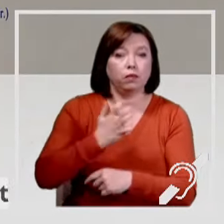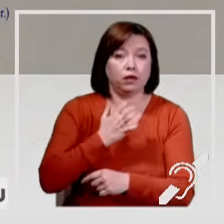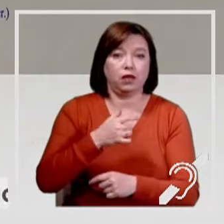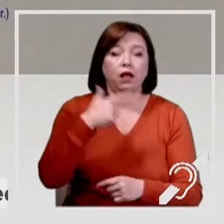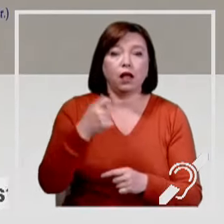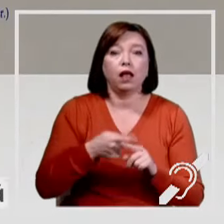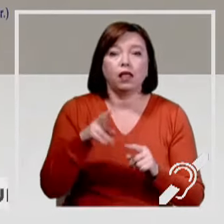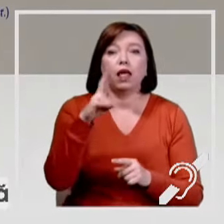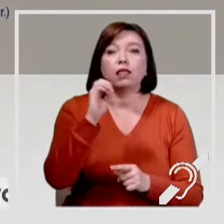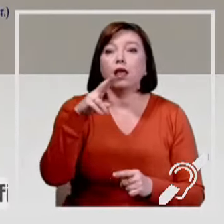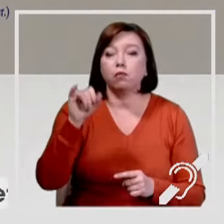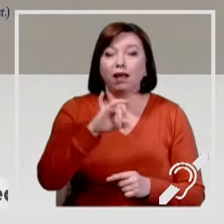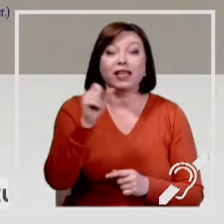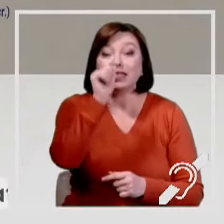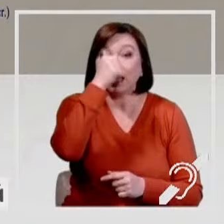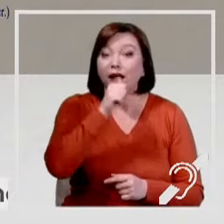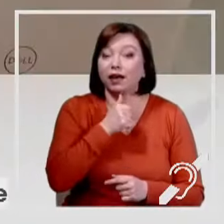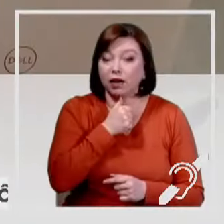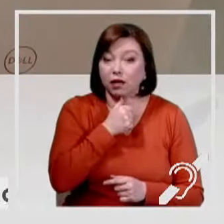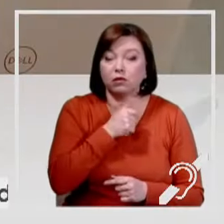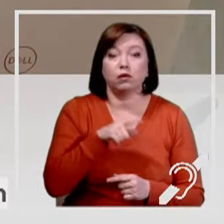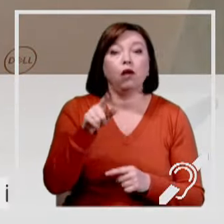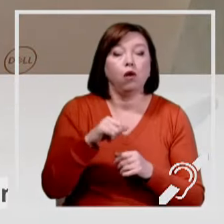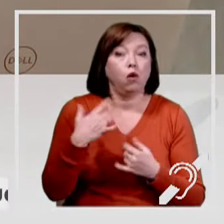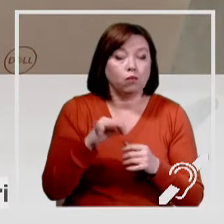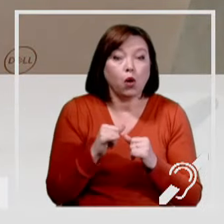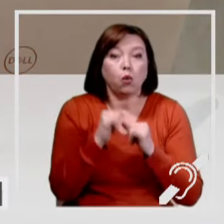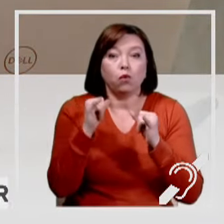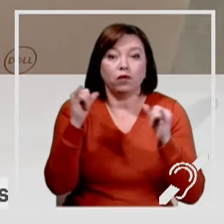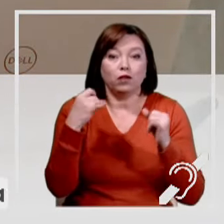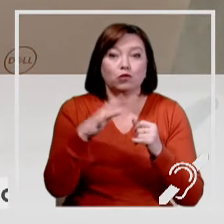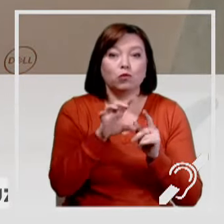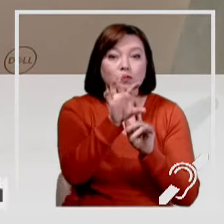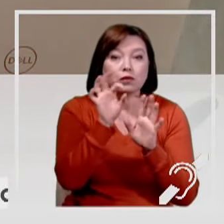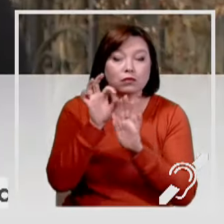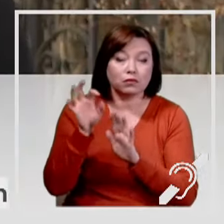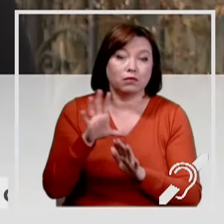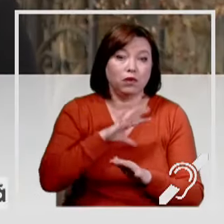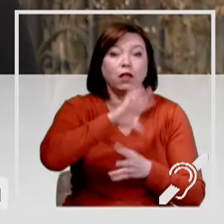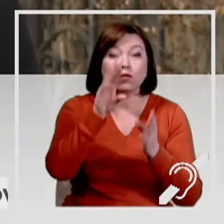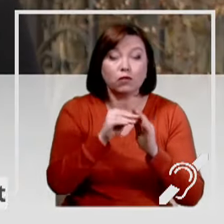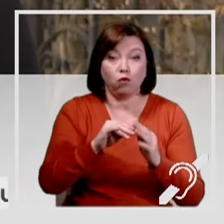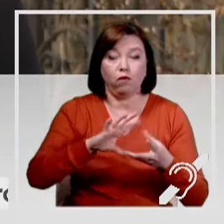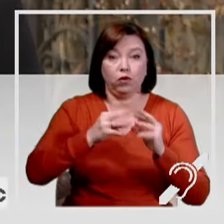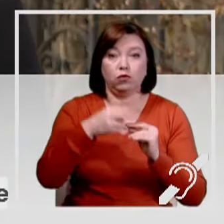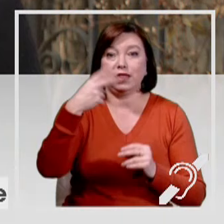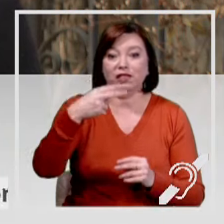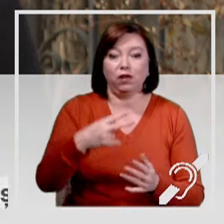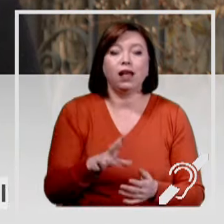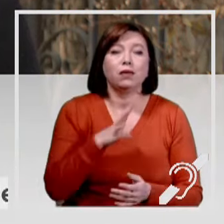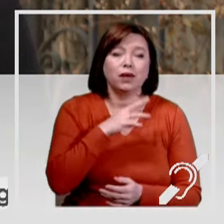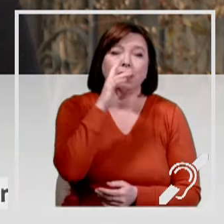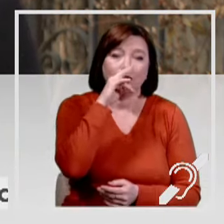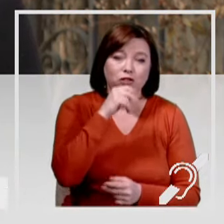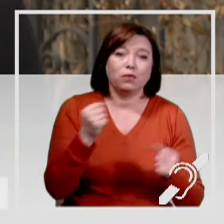este compania DEPA din Grecia, compania statului. Creștem numărul de parteneri. La ora actuală avem, cred că, în jur de 20. S-au făcut anumite greșeli